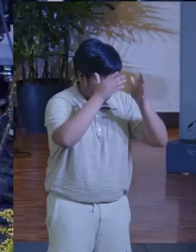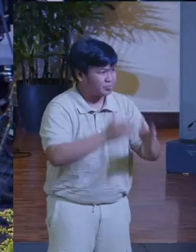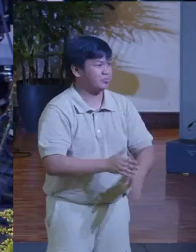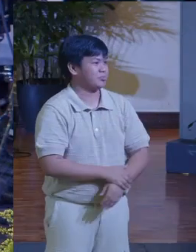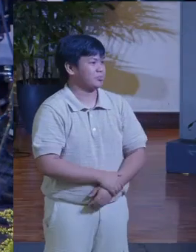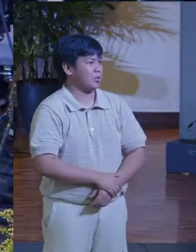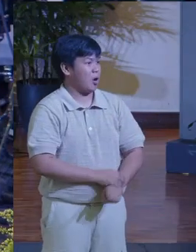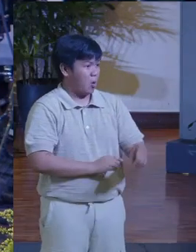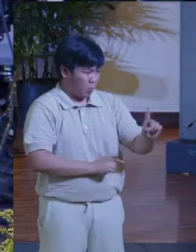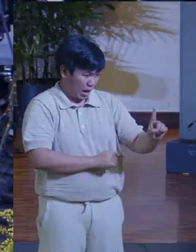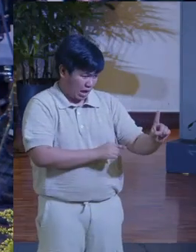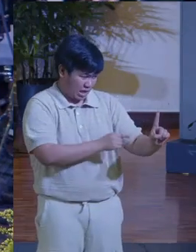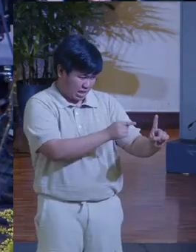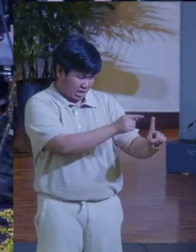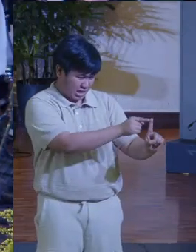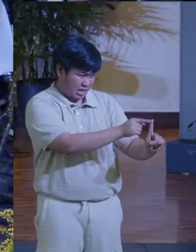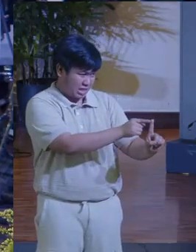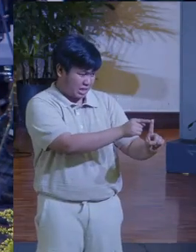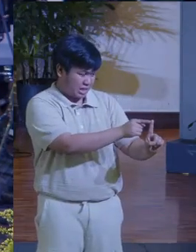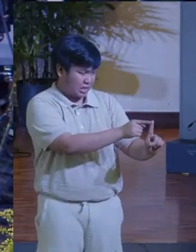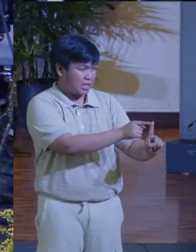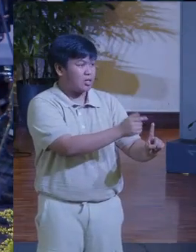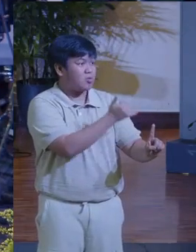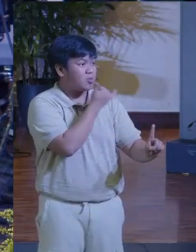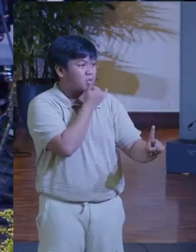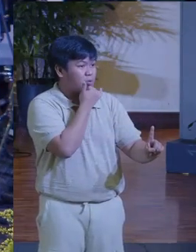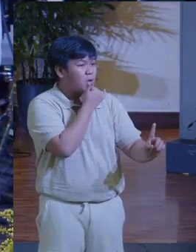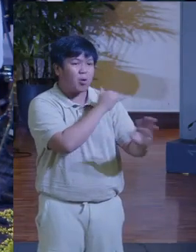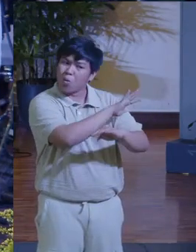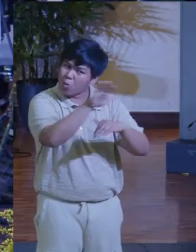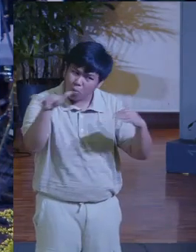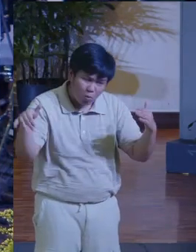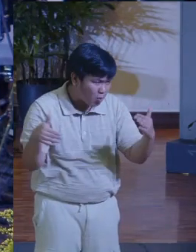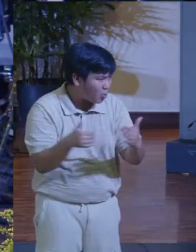isang wrong, lahat ng right, mali na rin.